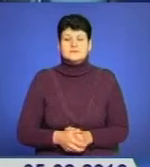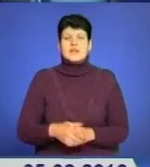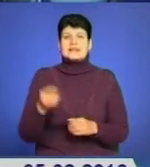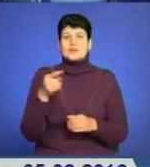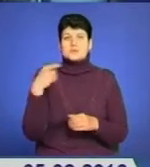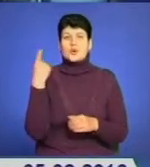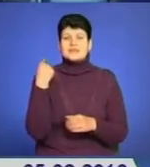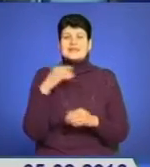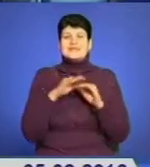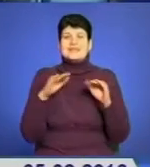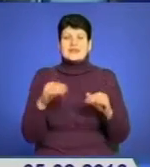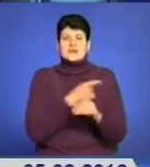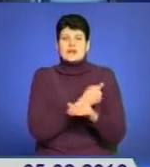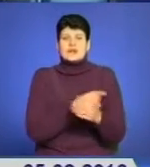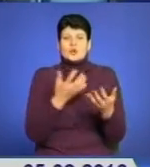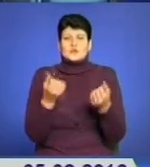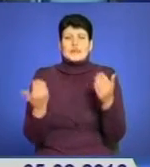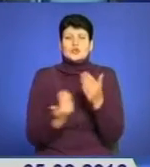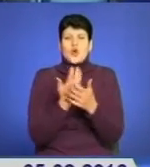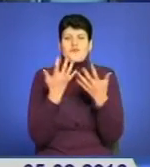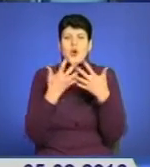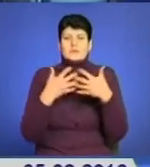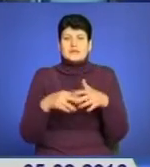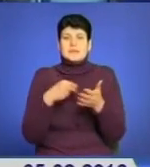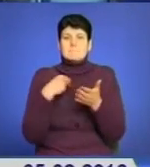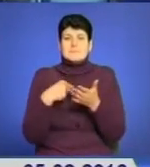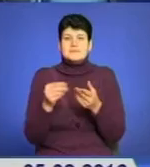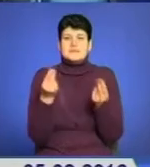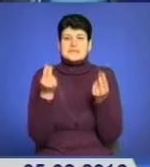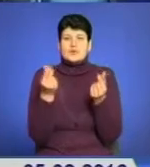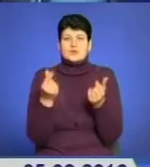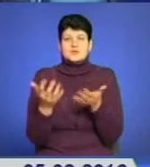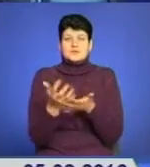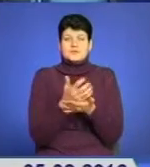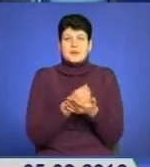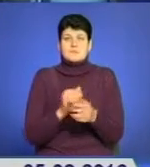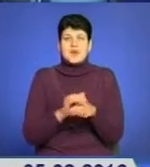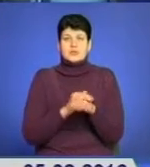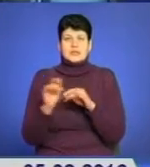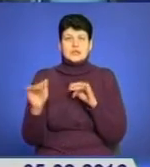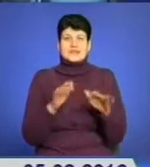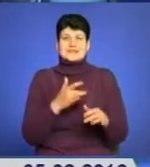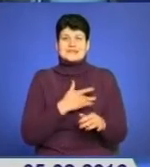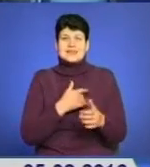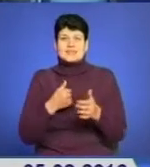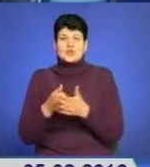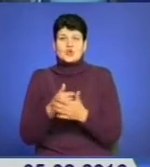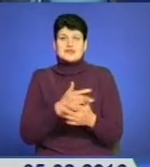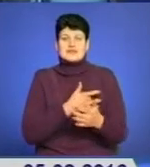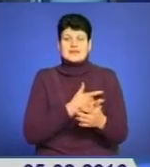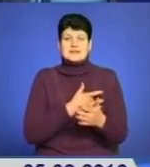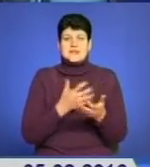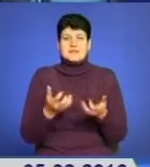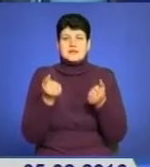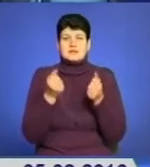Тернопільська обласна дитяча лікарня отримала нове обладнання, придбане за кошти, виручені від благодійної акції «Серце до серця» за підтримки